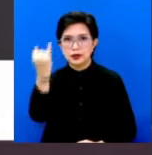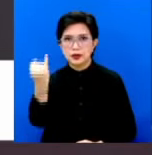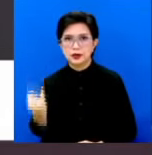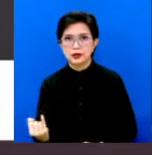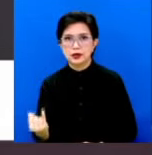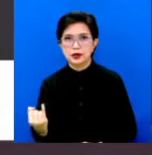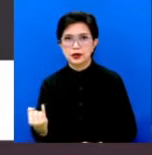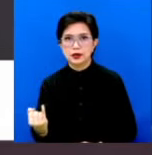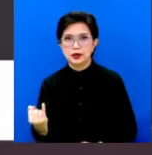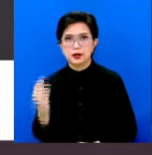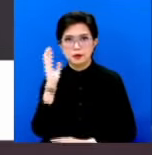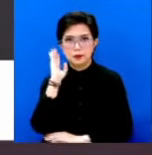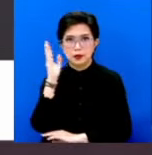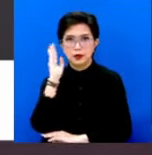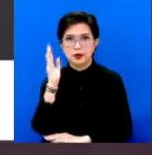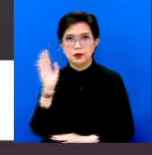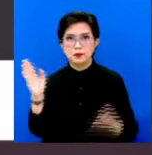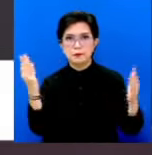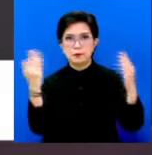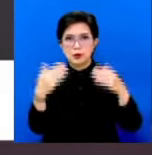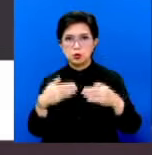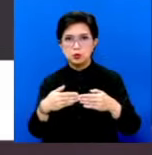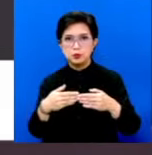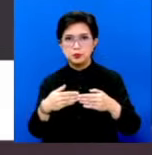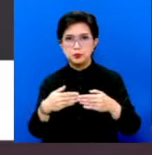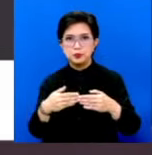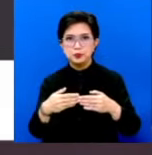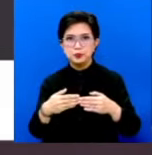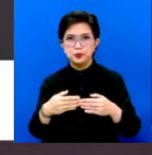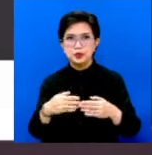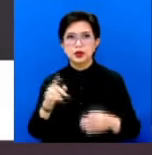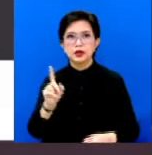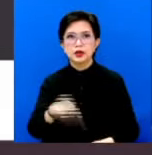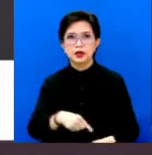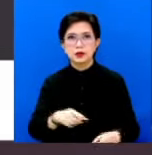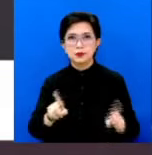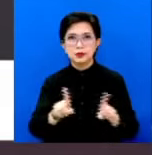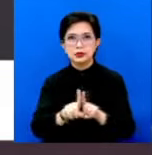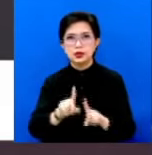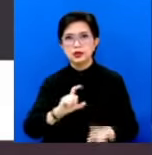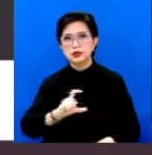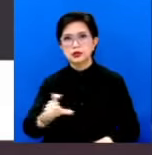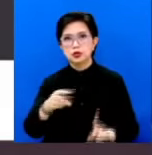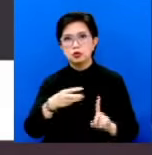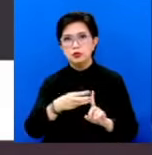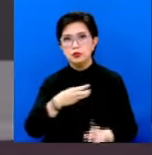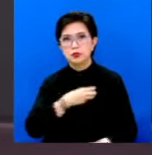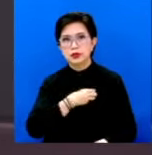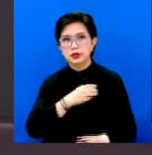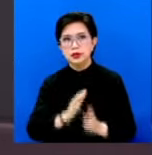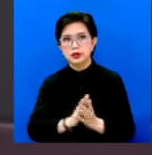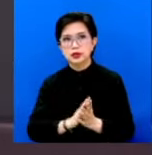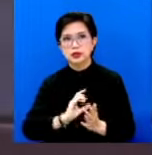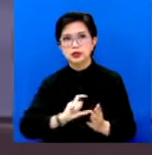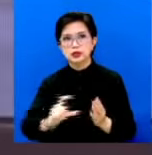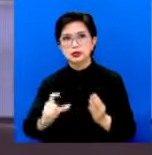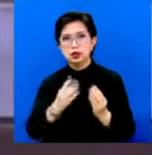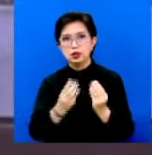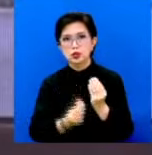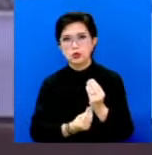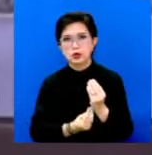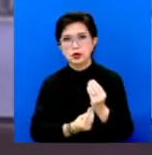pernyataan penutup yang akan disampaikan oleh pasangan calon bupati dan calon wakil